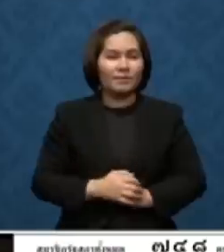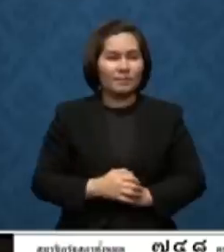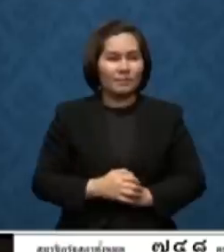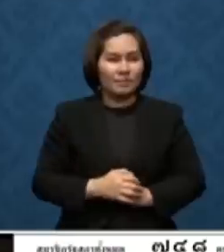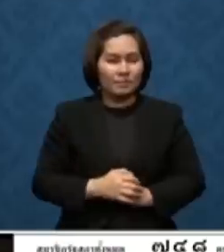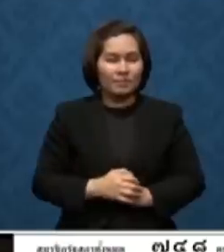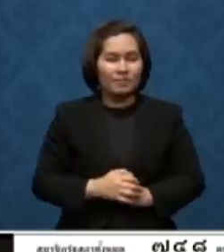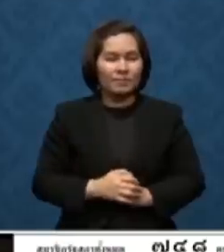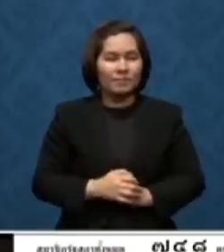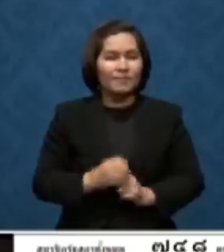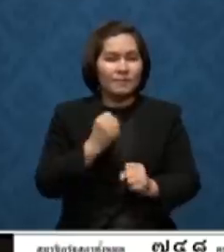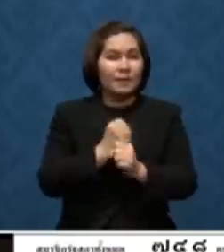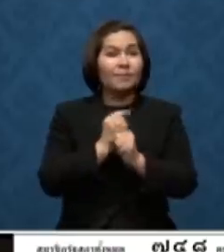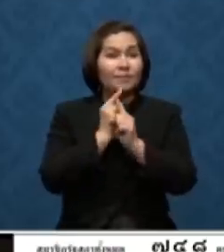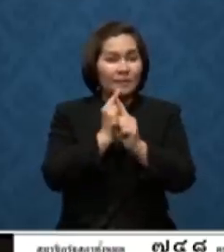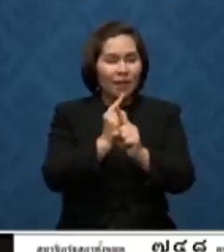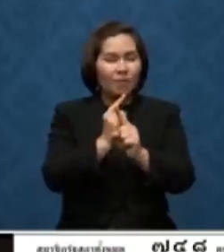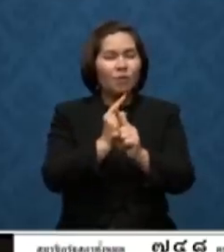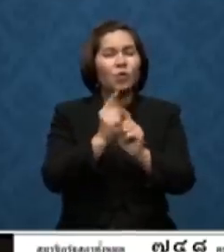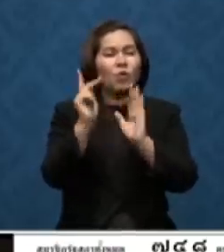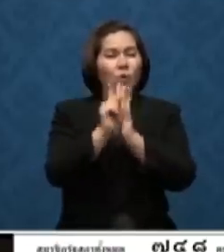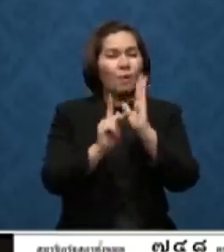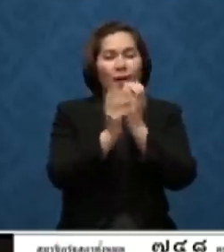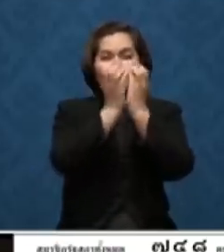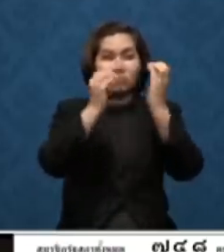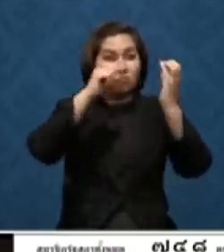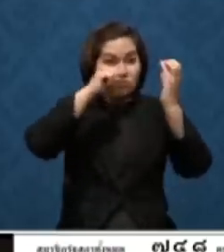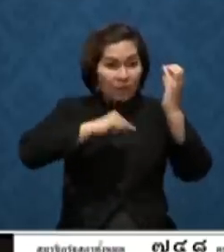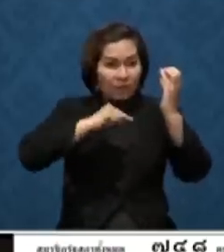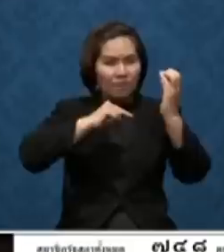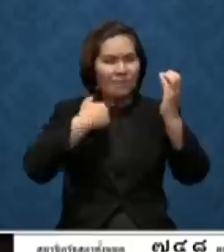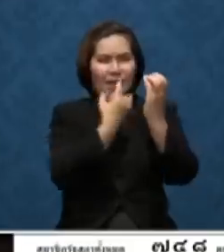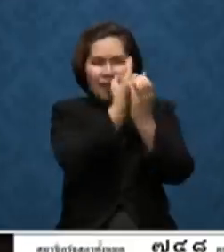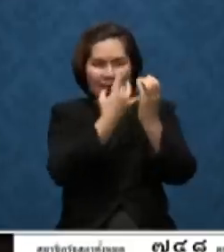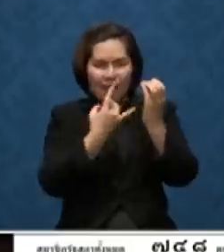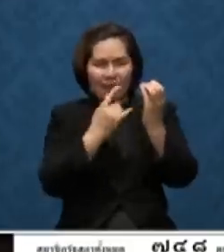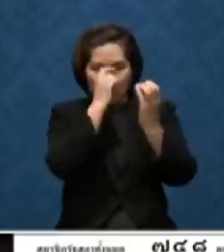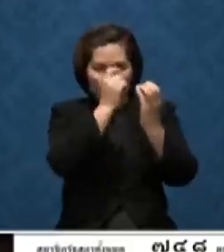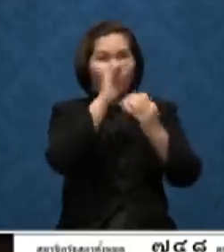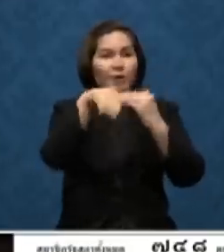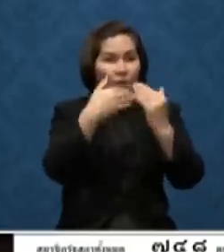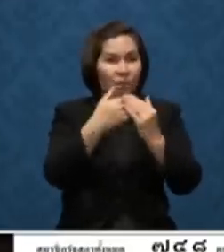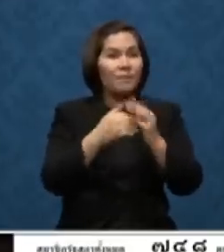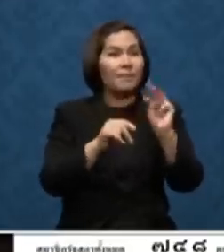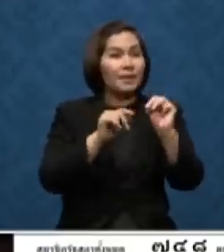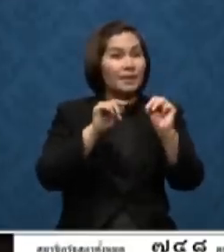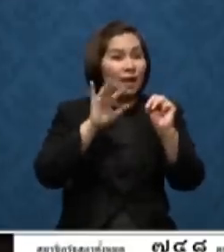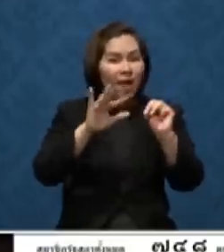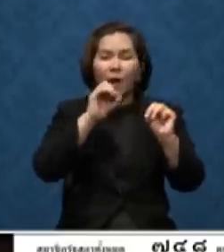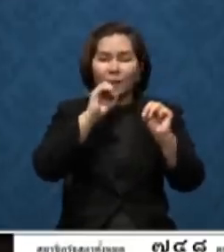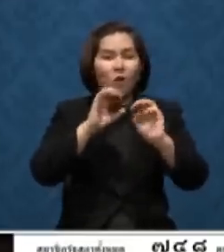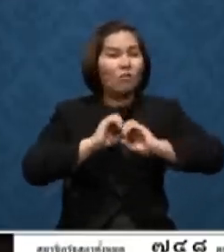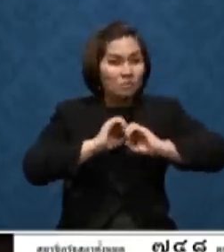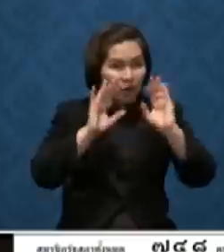และปฏิบัติตามซึ่งรัฐธรรมนูญแห่งราชอาณาจักรไทยทุกประการในมาตรา 5เขียนไว้ชัดเจนครับว่า